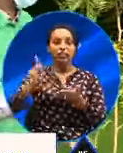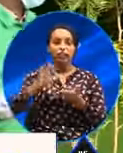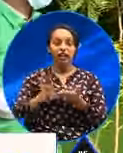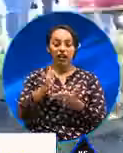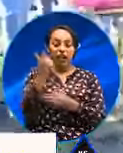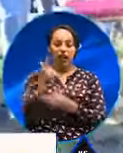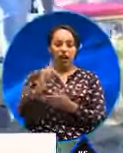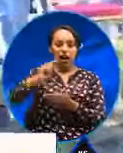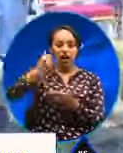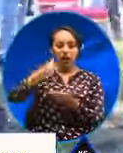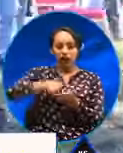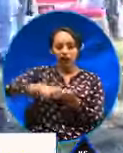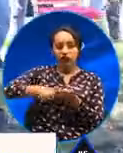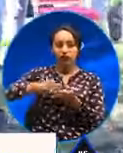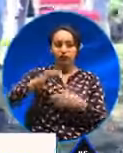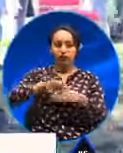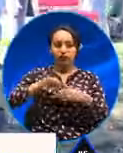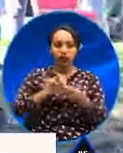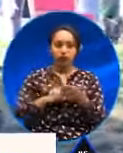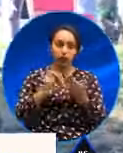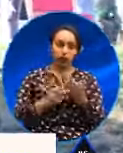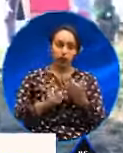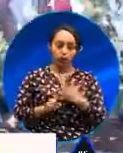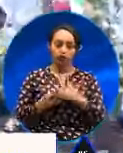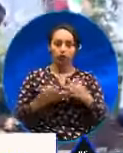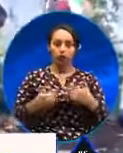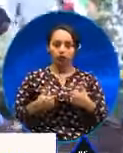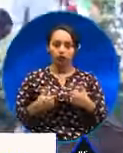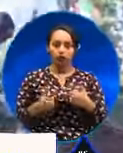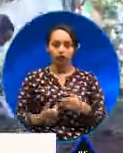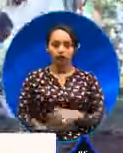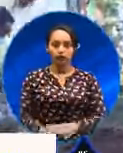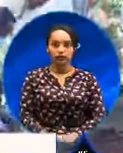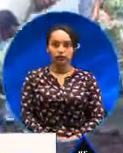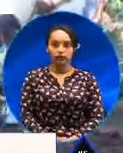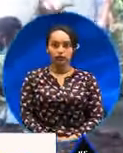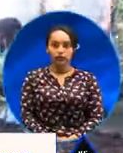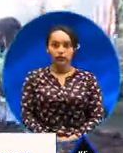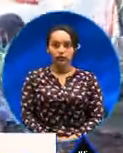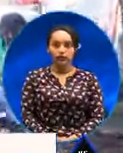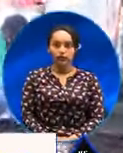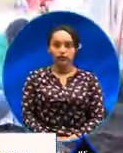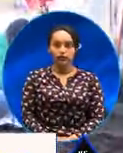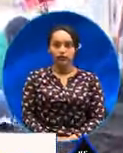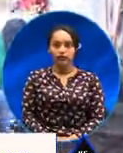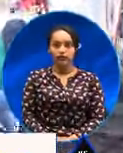ፓርክ ያረንጓዴ አሻራ የችግኝ ተከላ መርሃ ግብርን አስጀመሩ።